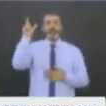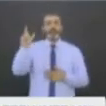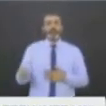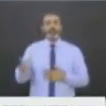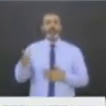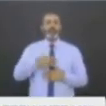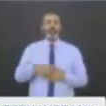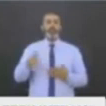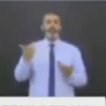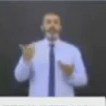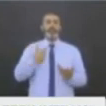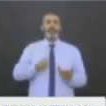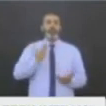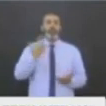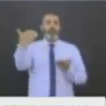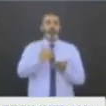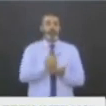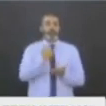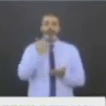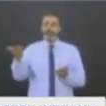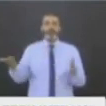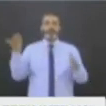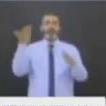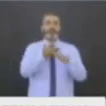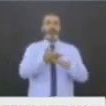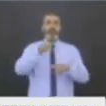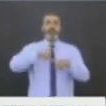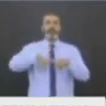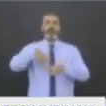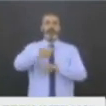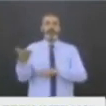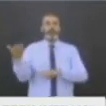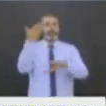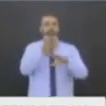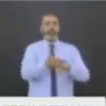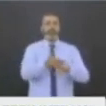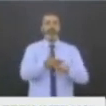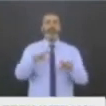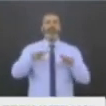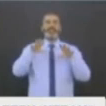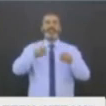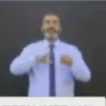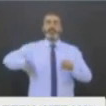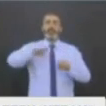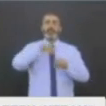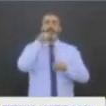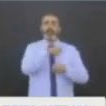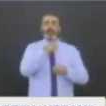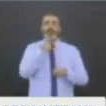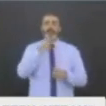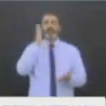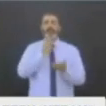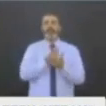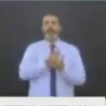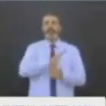οποιοδήποτε τρόπο αδικείται, έχει το δικαίωμα να προσφύγει στην ελληνική δικαιοσύνη. Και βέβαια το Συμβούλιο της Επικρατείας είναι αυτό το οποίο έχει και τον τελικό